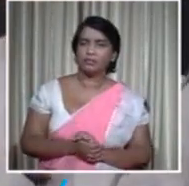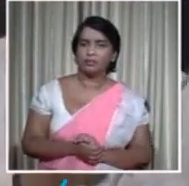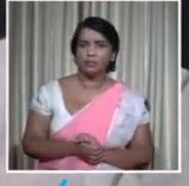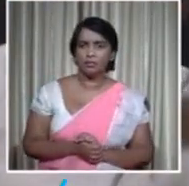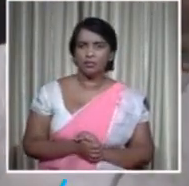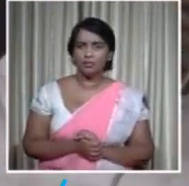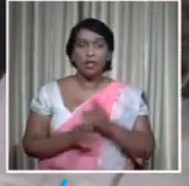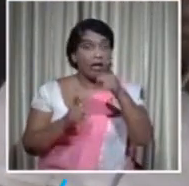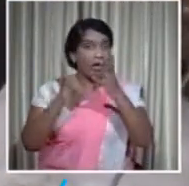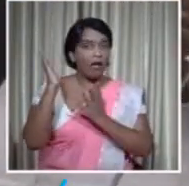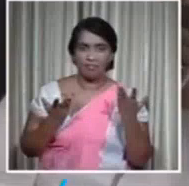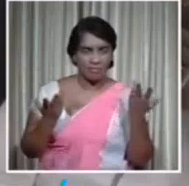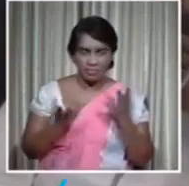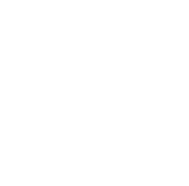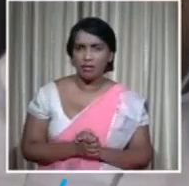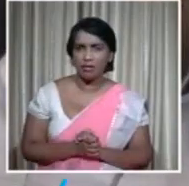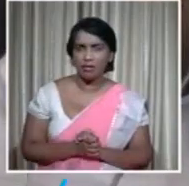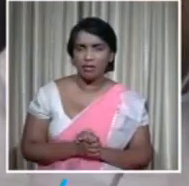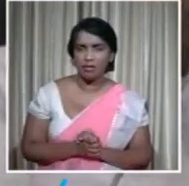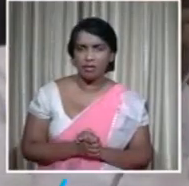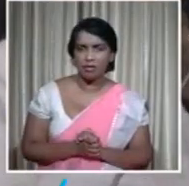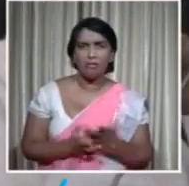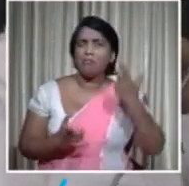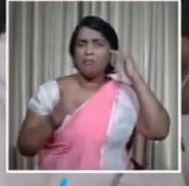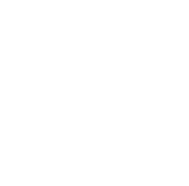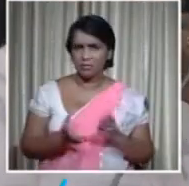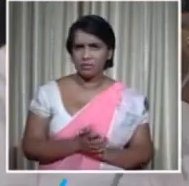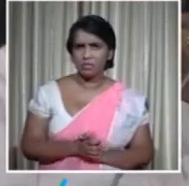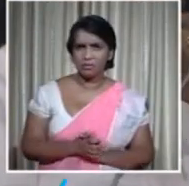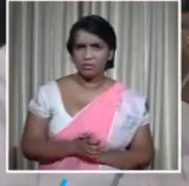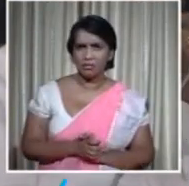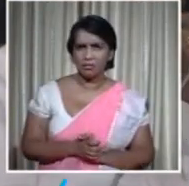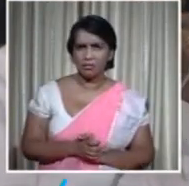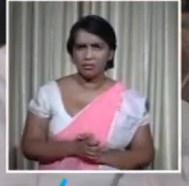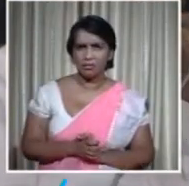එහෙම කරන්න අයිතියක් කාටවත් නැහැ. එහෙනම් මොන කෙහෙල් මලටද මේ පාර්ලිමේන්තුව?